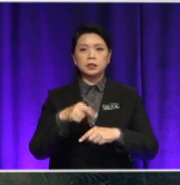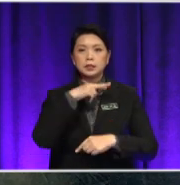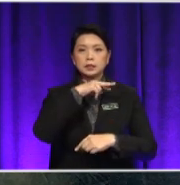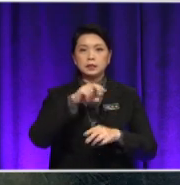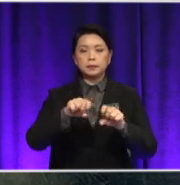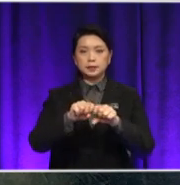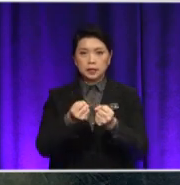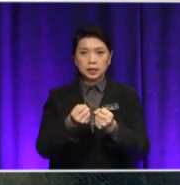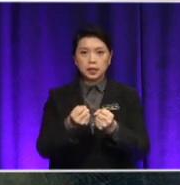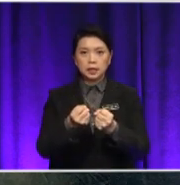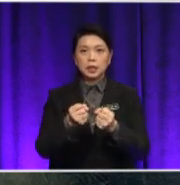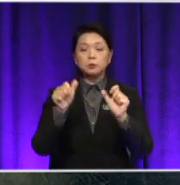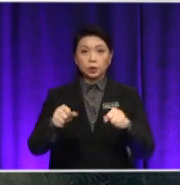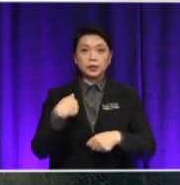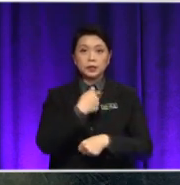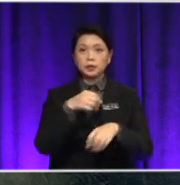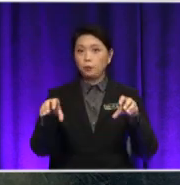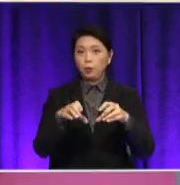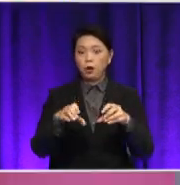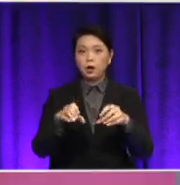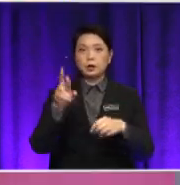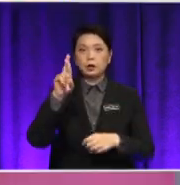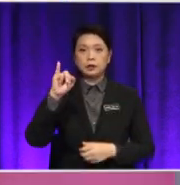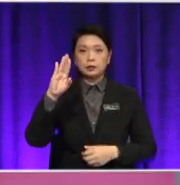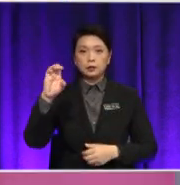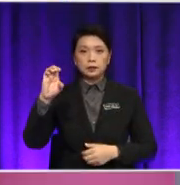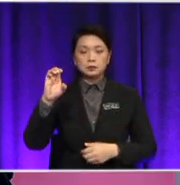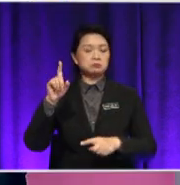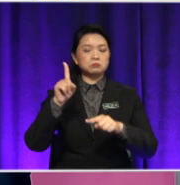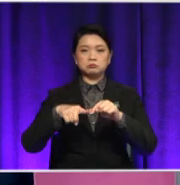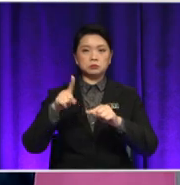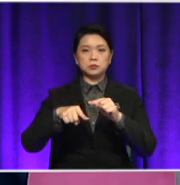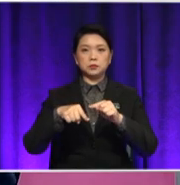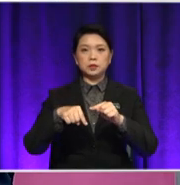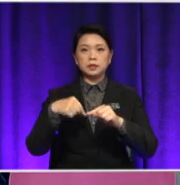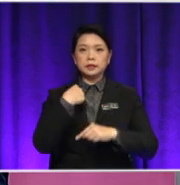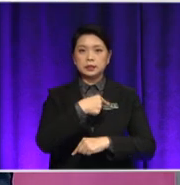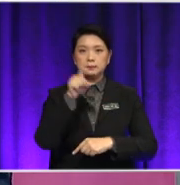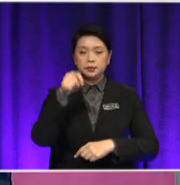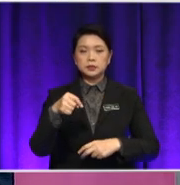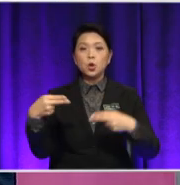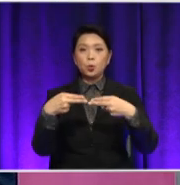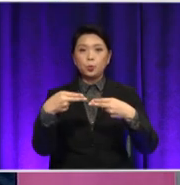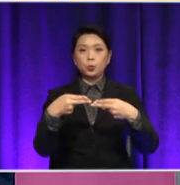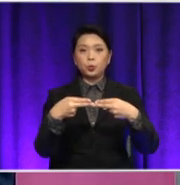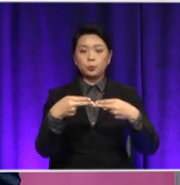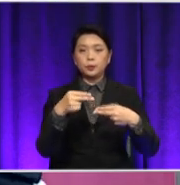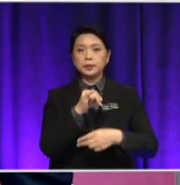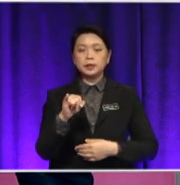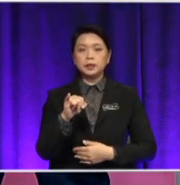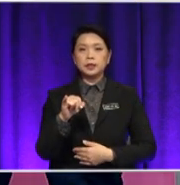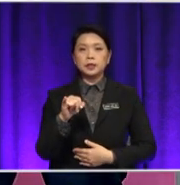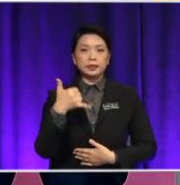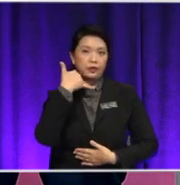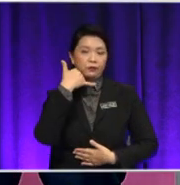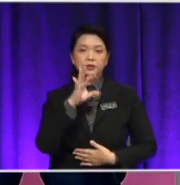Jangan. Sebab itu kadang parah. Kita perlu hubungi kecemasan 999. Biar pakar yang menguruskannya. Betul. Bantuan awal